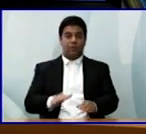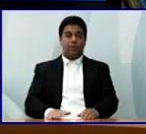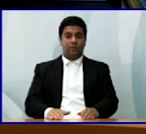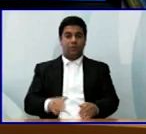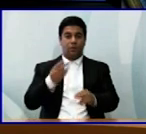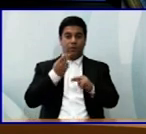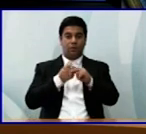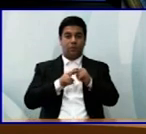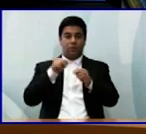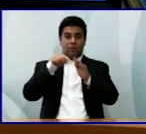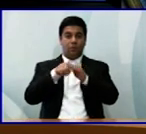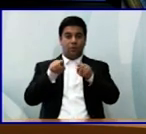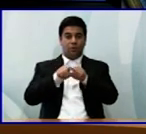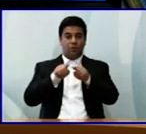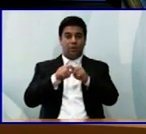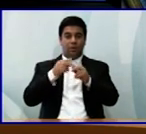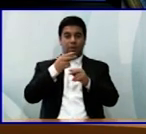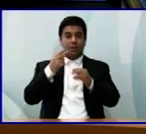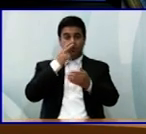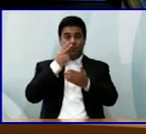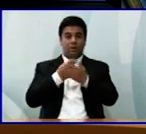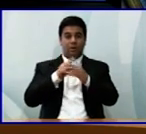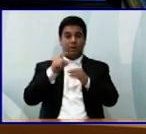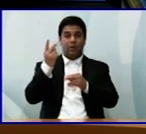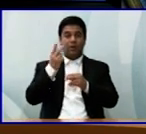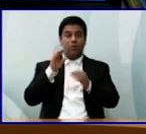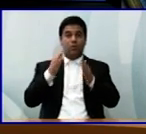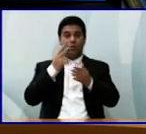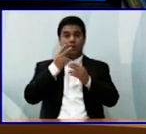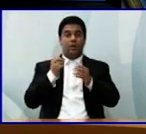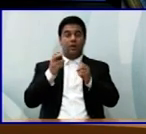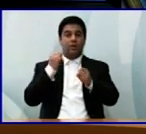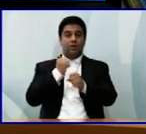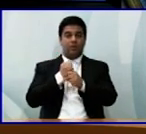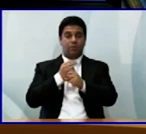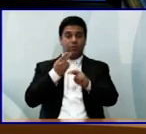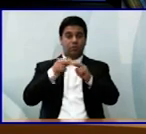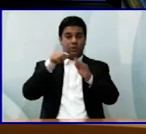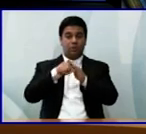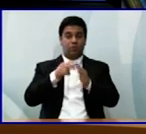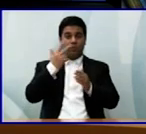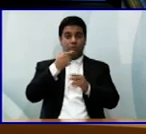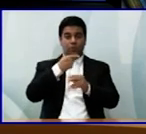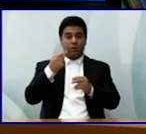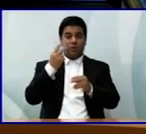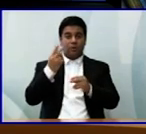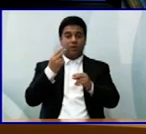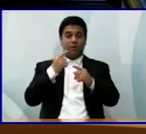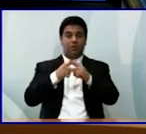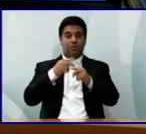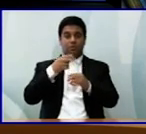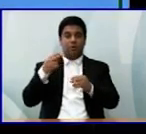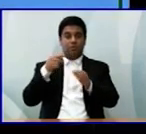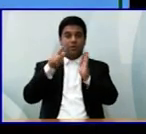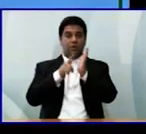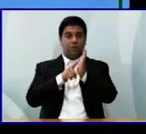Endi shunga o'xshash yana bir tenglamani ko'raylik. Ikkinchi usulda qanday ishlaymiz? Buning uchun qarang, 3 minus 2x barobar 7